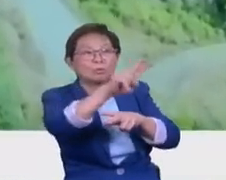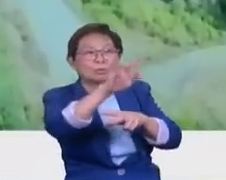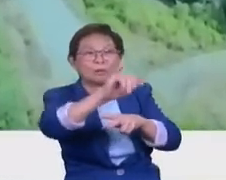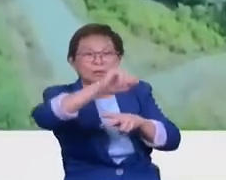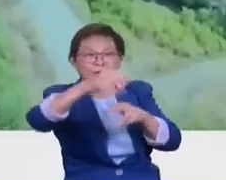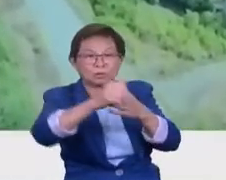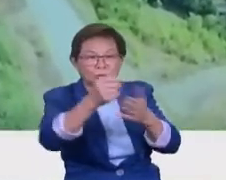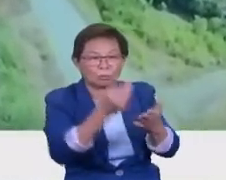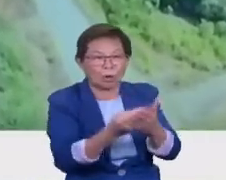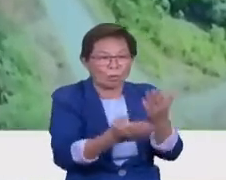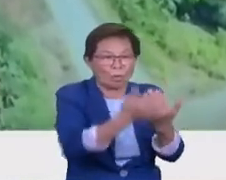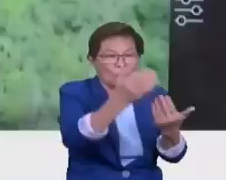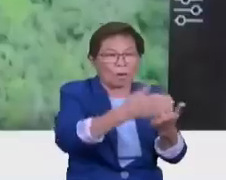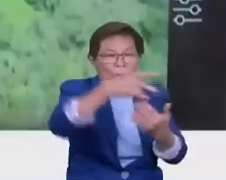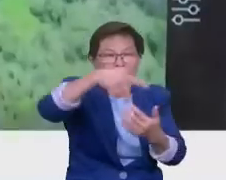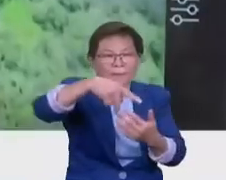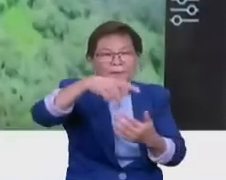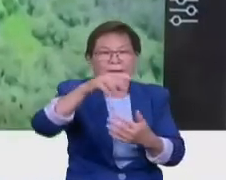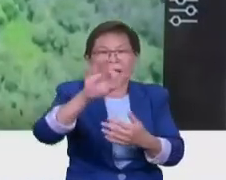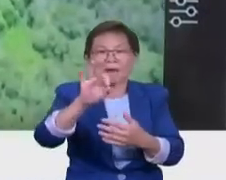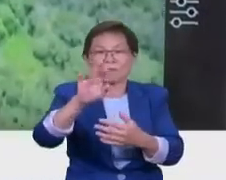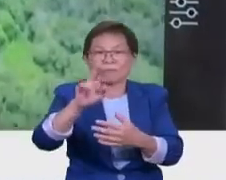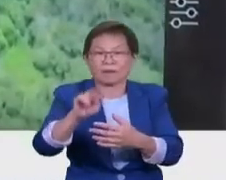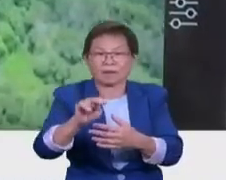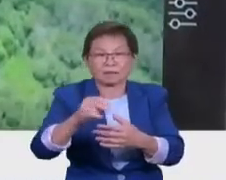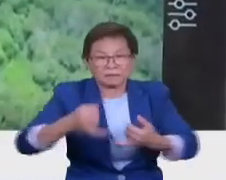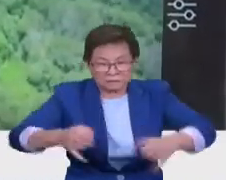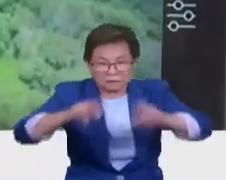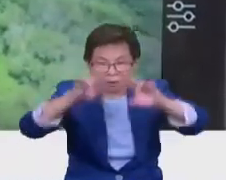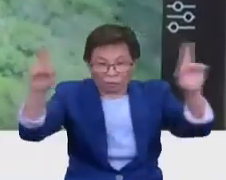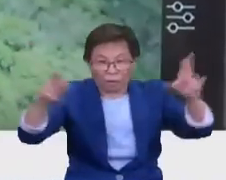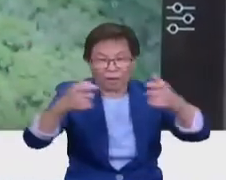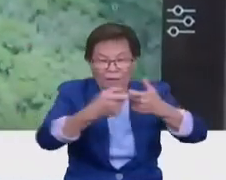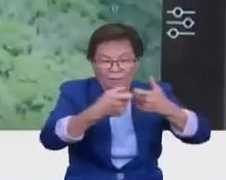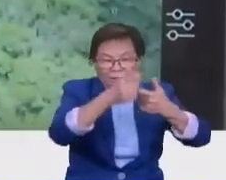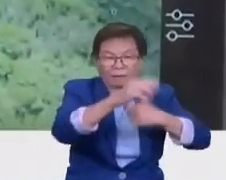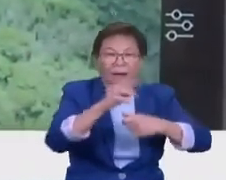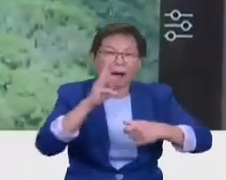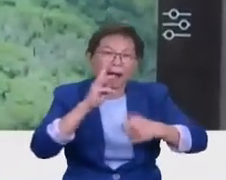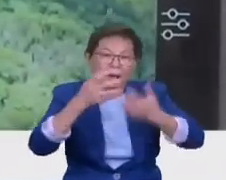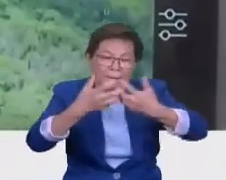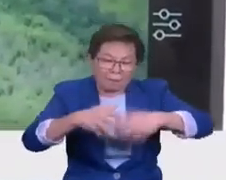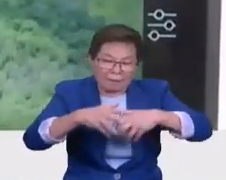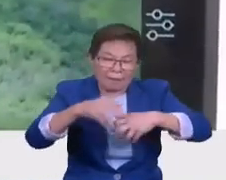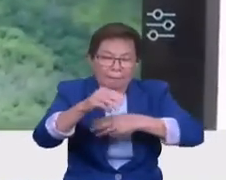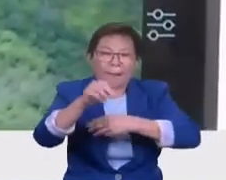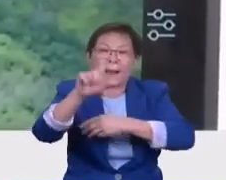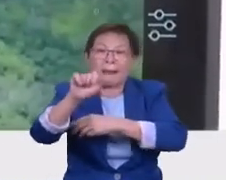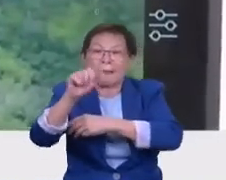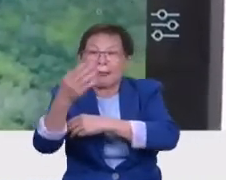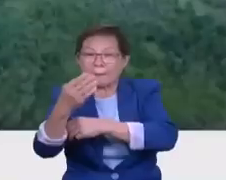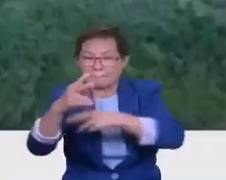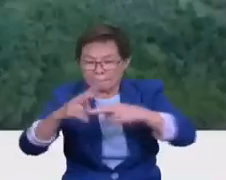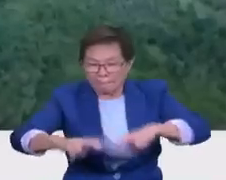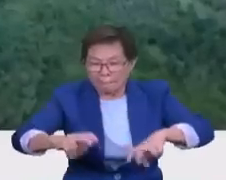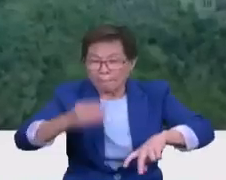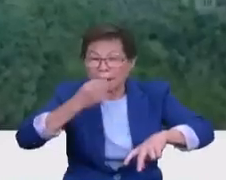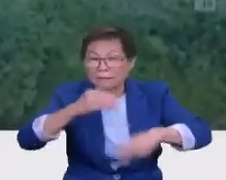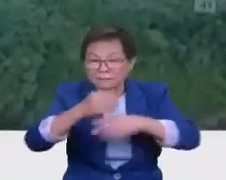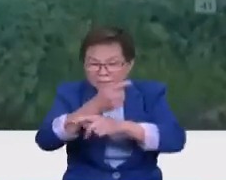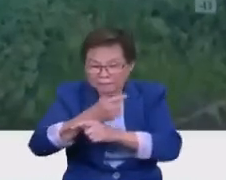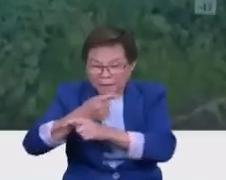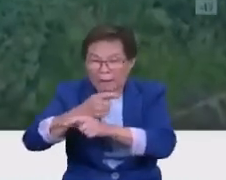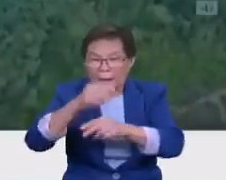kemudahan yang terdapat di pfa antaranya Jalan Raya elektrik dan air kilang dan makmal analisa makanan ternakan